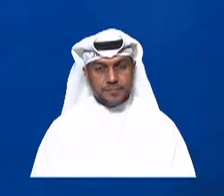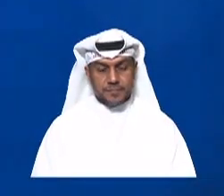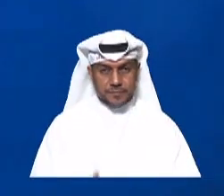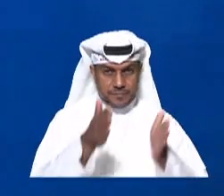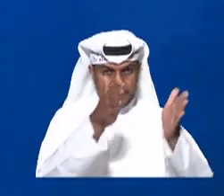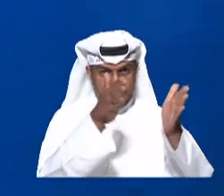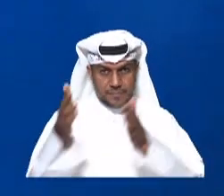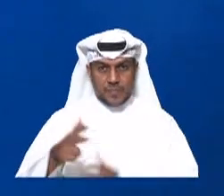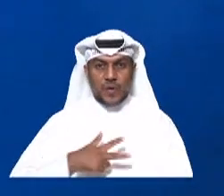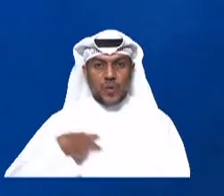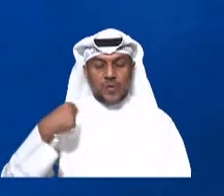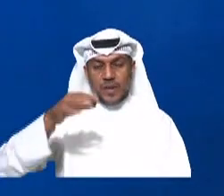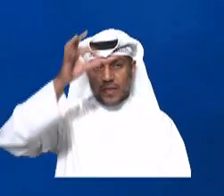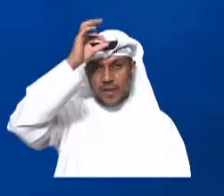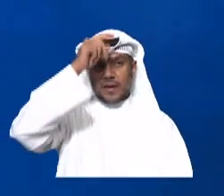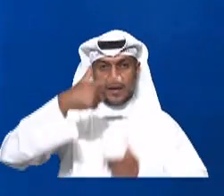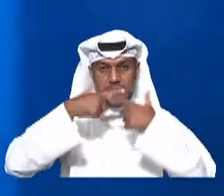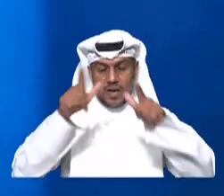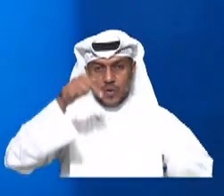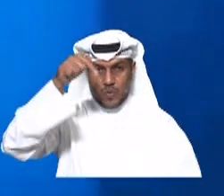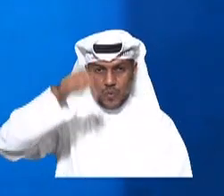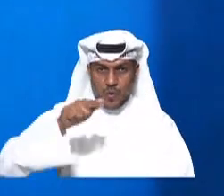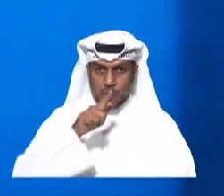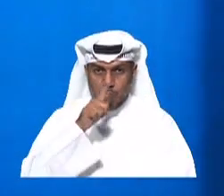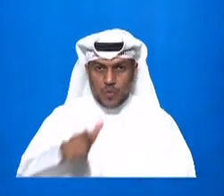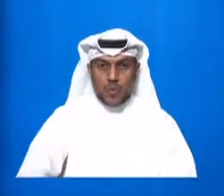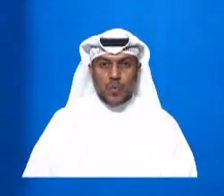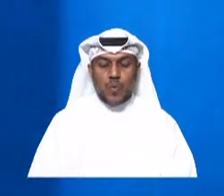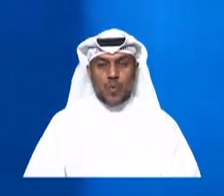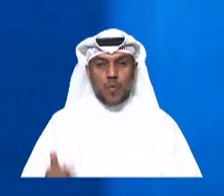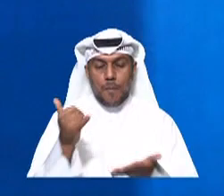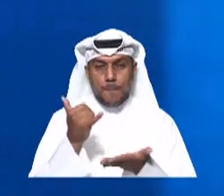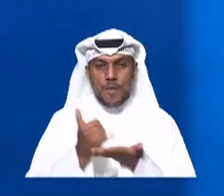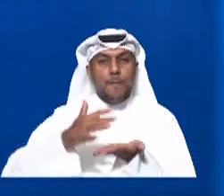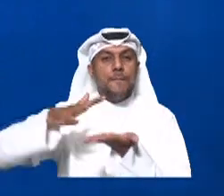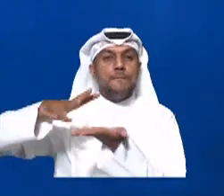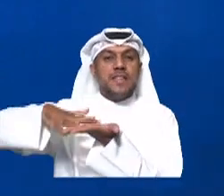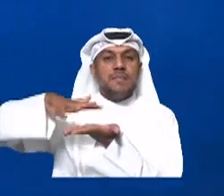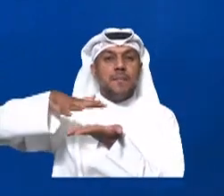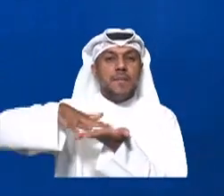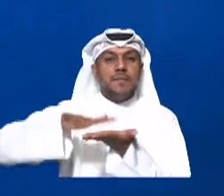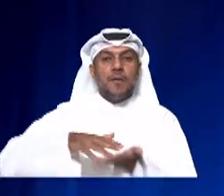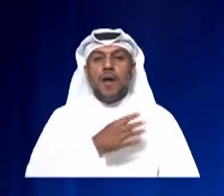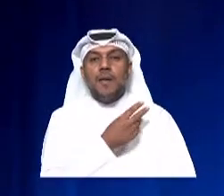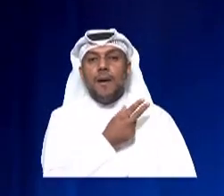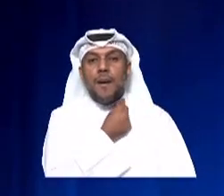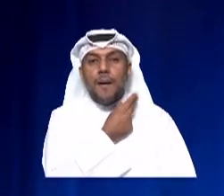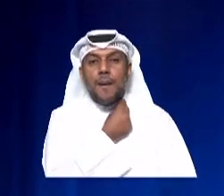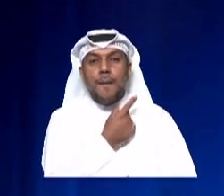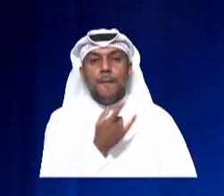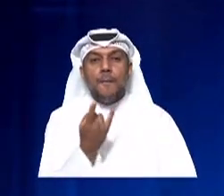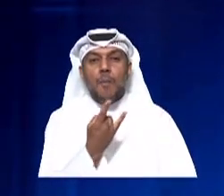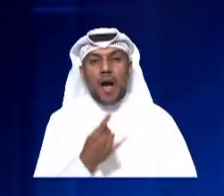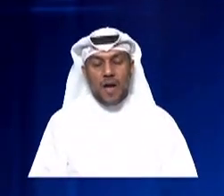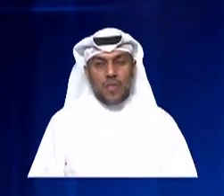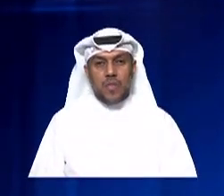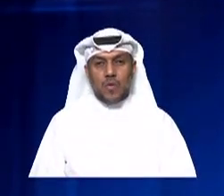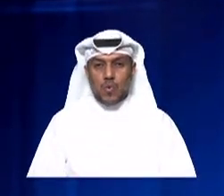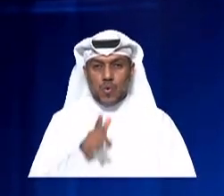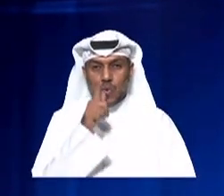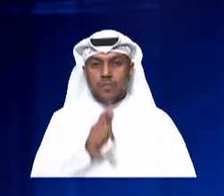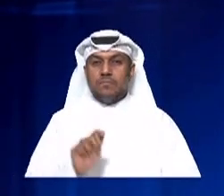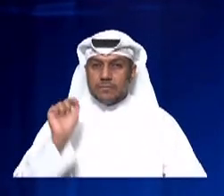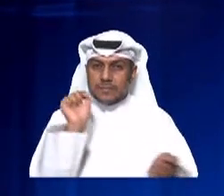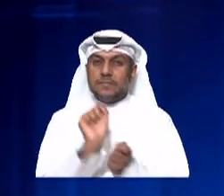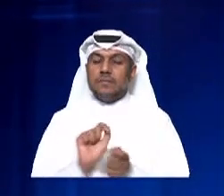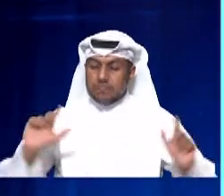أعلنت وزارة الداخلية اليوم أن قطاع الأمن الجنائي الإدارة العامة للمباحث الجنائية تمكن من ضبط عدد